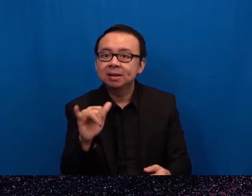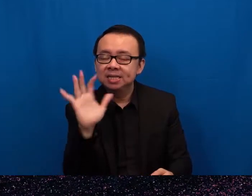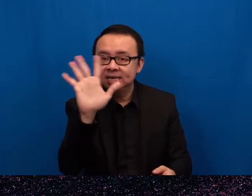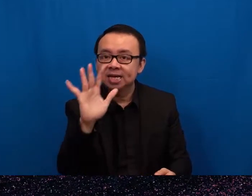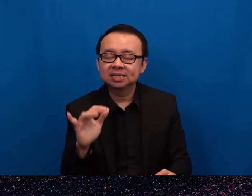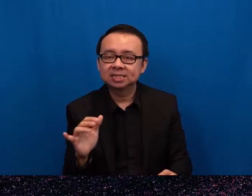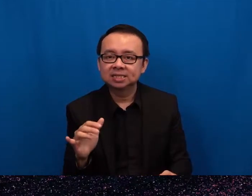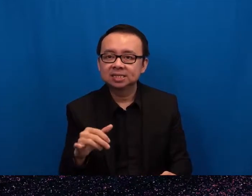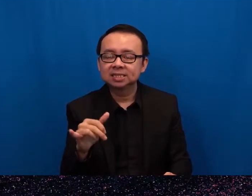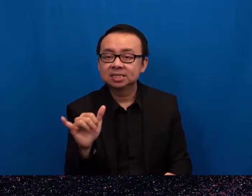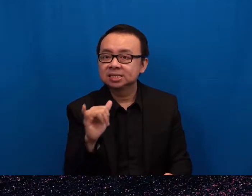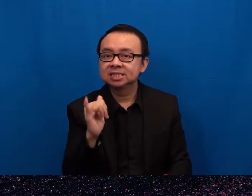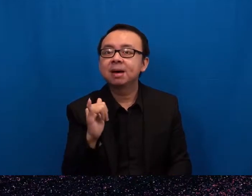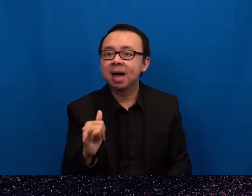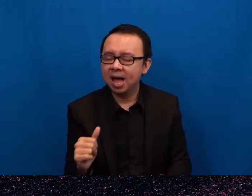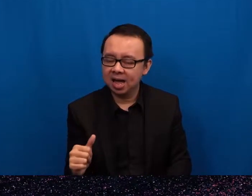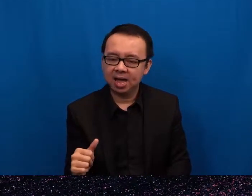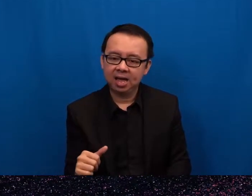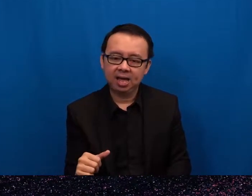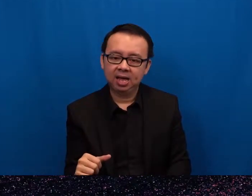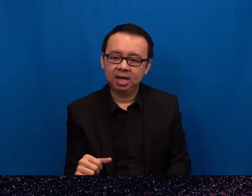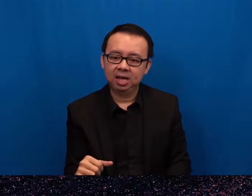mainkan peran. Buktinya waktu Tuhan utus Yunus gak mau, kan Tuhan tidak panggil Yunita.